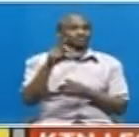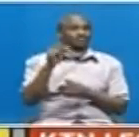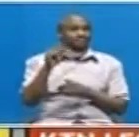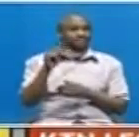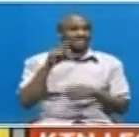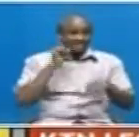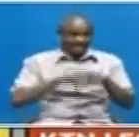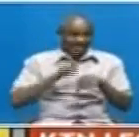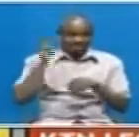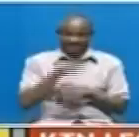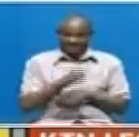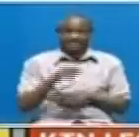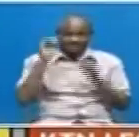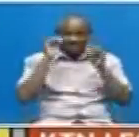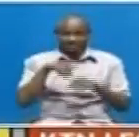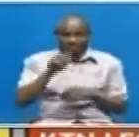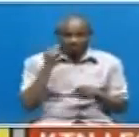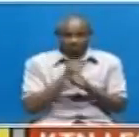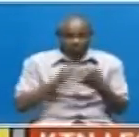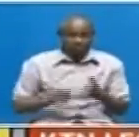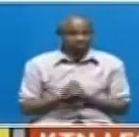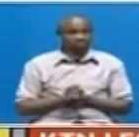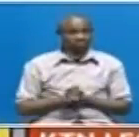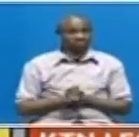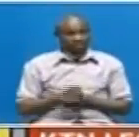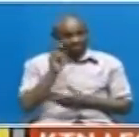Wanapokosea katika ukariri wao, mwalimu wao huwa macho.